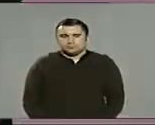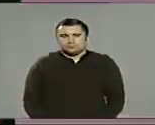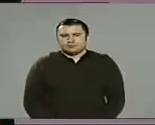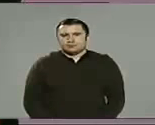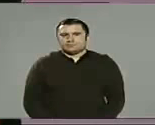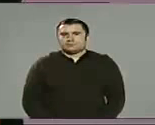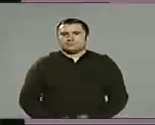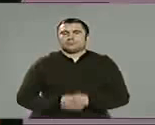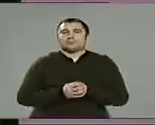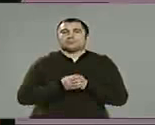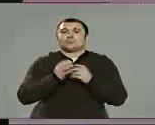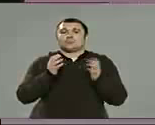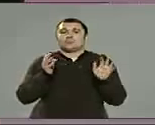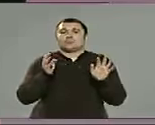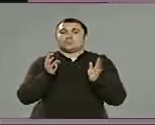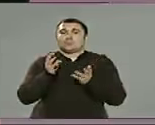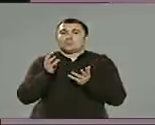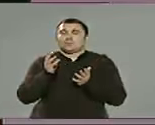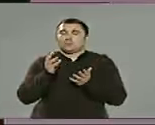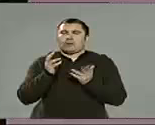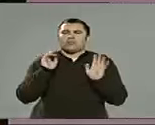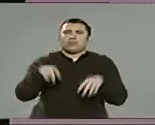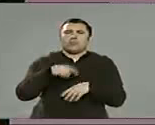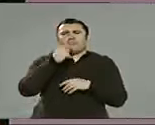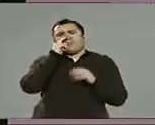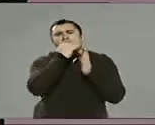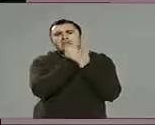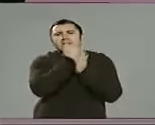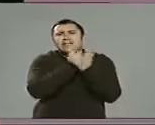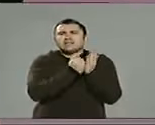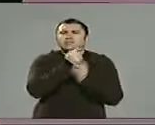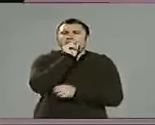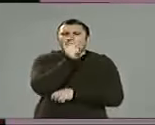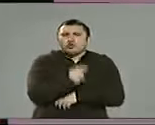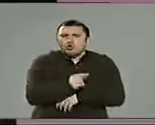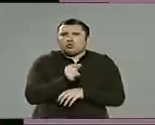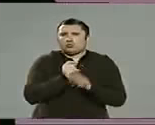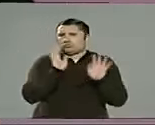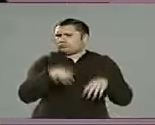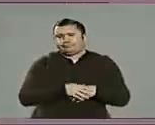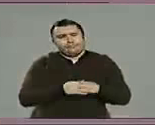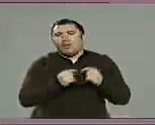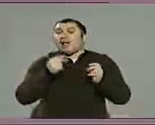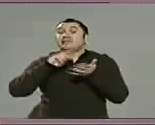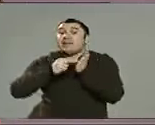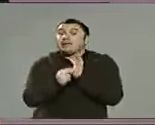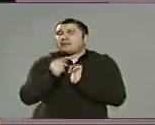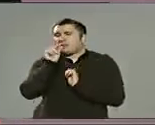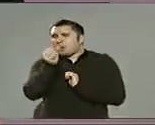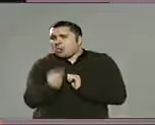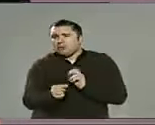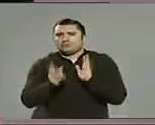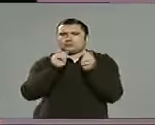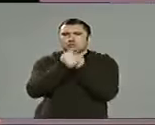Es geht nicht nur um kleine Gesetzesänderungen. Es geht nicht nur um Technik. Es geht um eine ganz andere